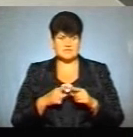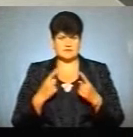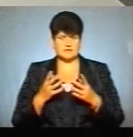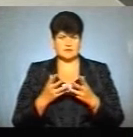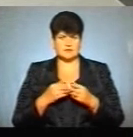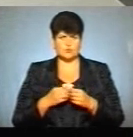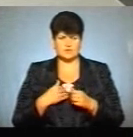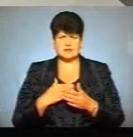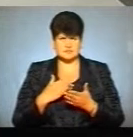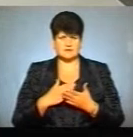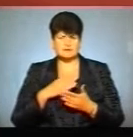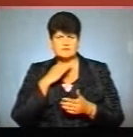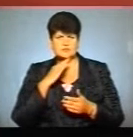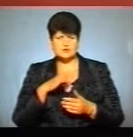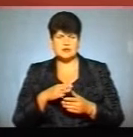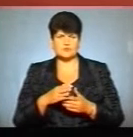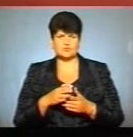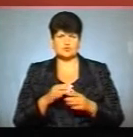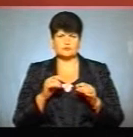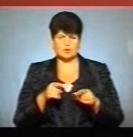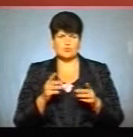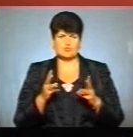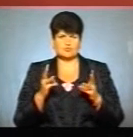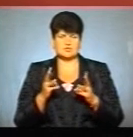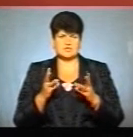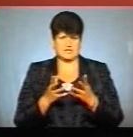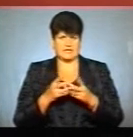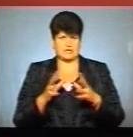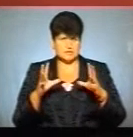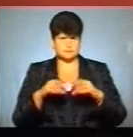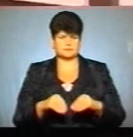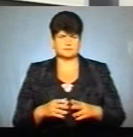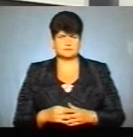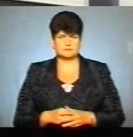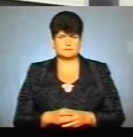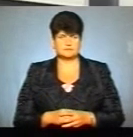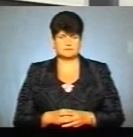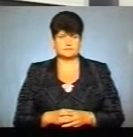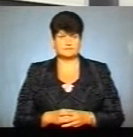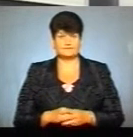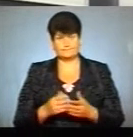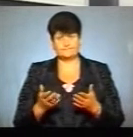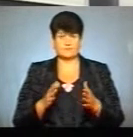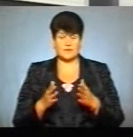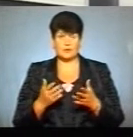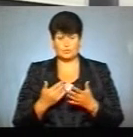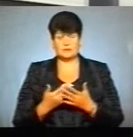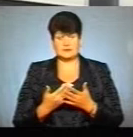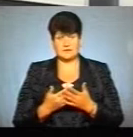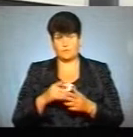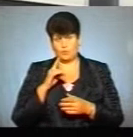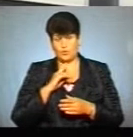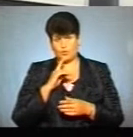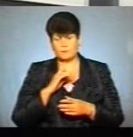у нас є взагалі достатньо ресурсів, аби таку кількість пожеж ліквідувати? Ну так. Ми маємо